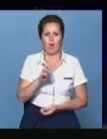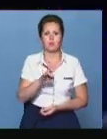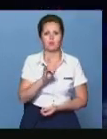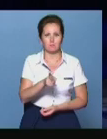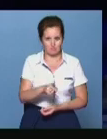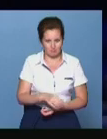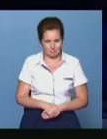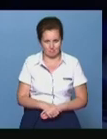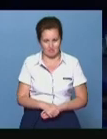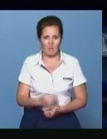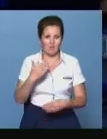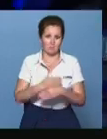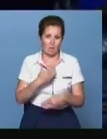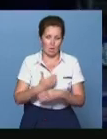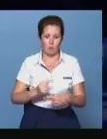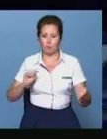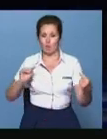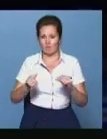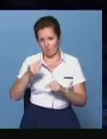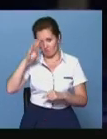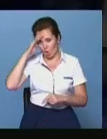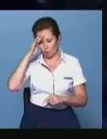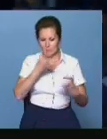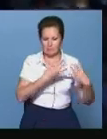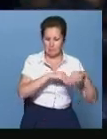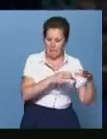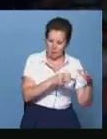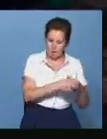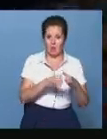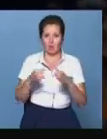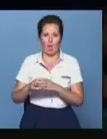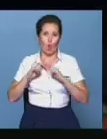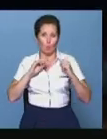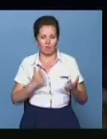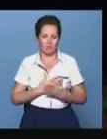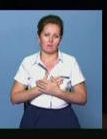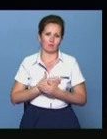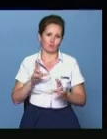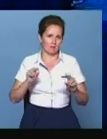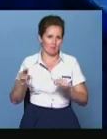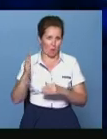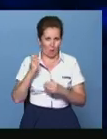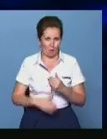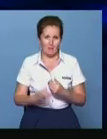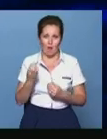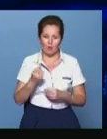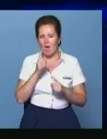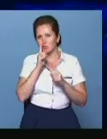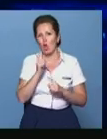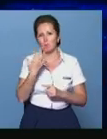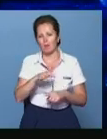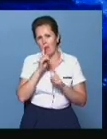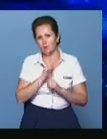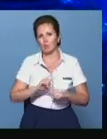В спектакле о противостоянии враждующих семей и любви счастливый конец. А еще 150 эксклюзивных